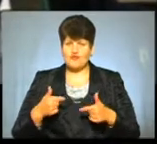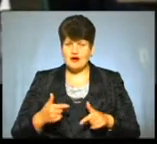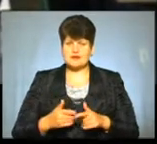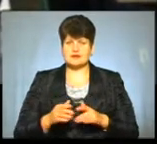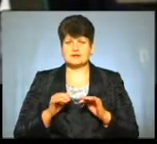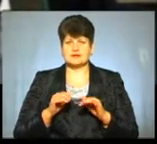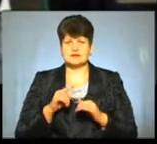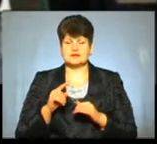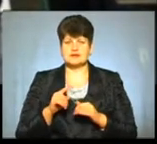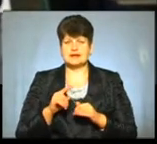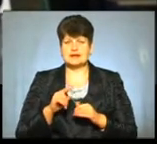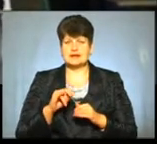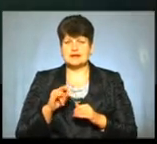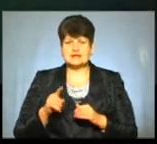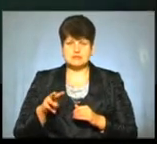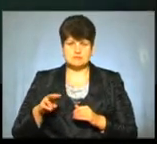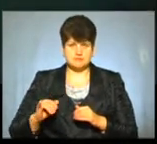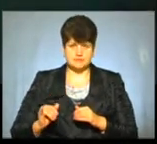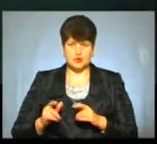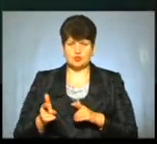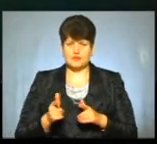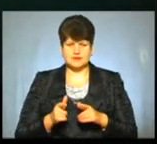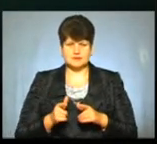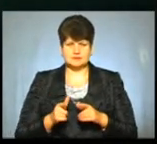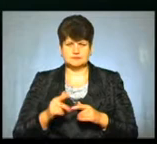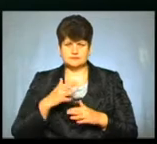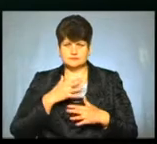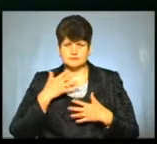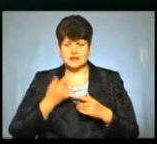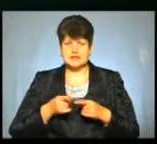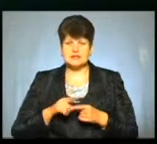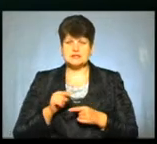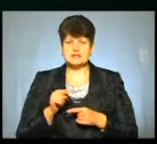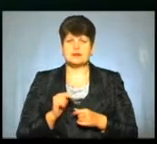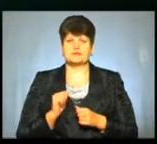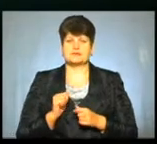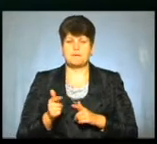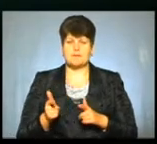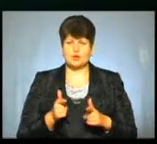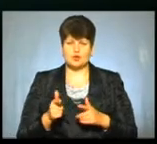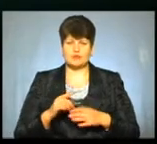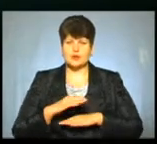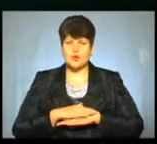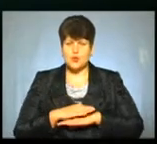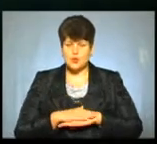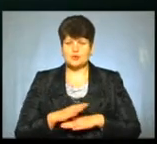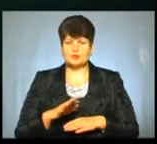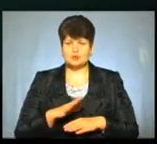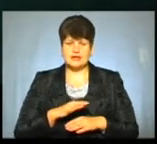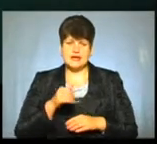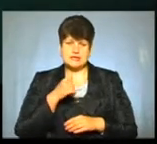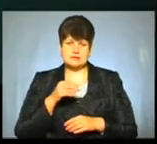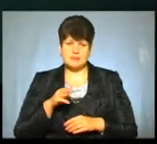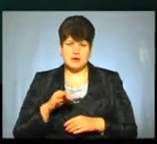із засобів масової інформації. Готувалася дуже ретельно. Це підготовка уроків, тому що